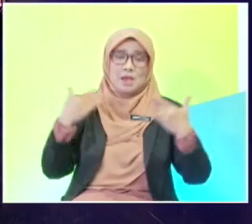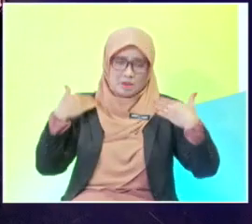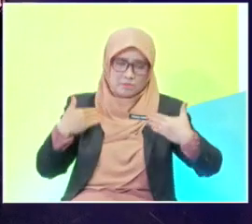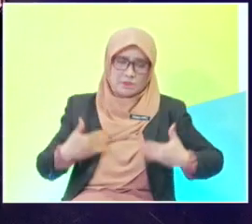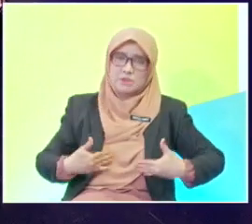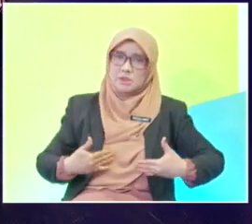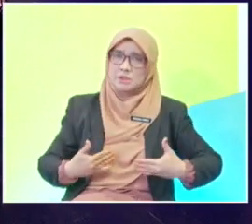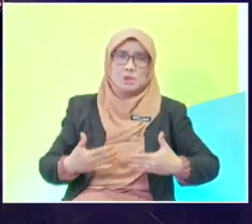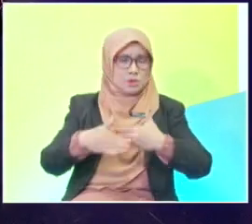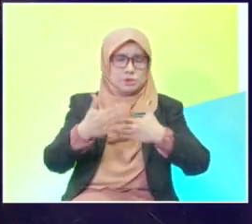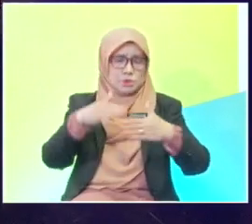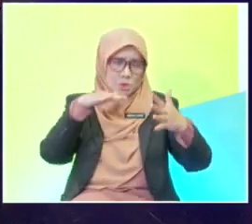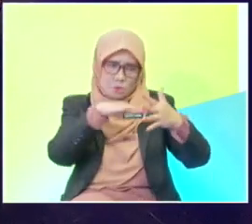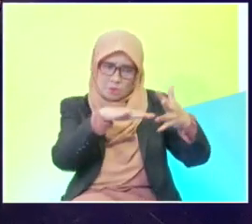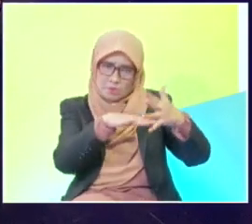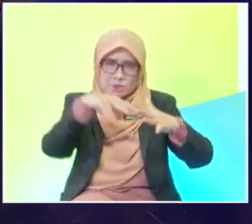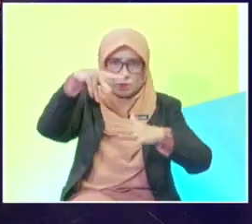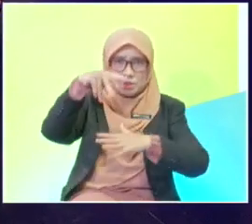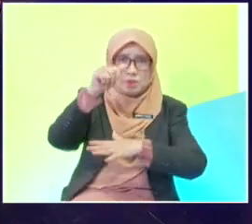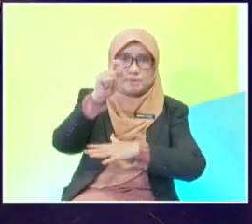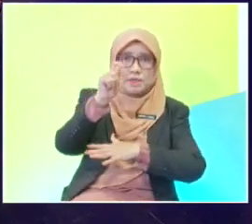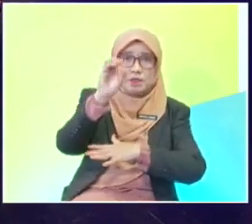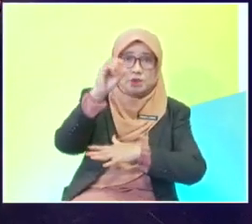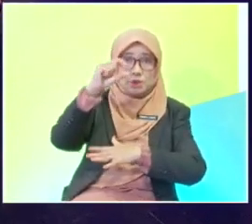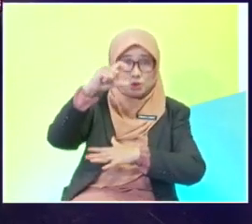patogen. Okey, tadi kita dah belajarkan apa itu patogen, organisma yang